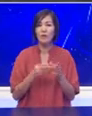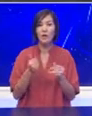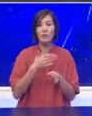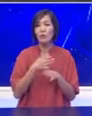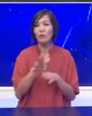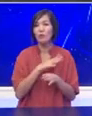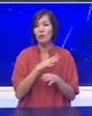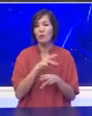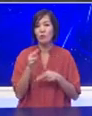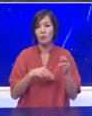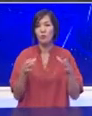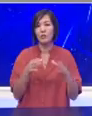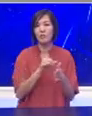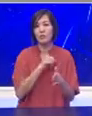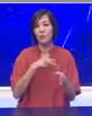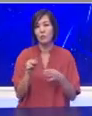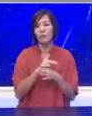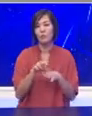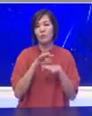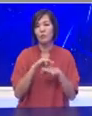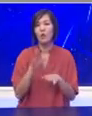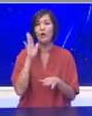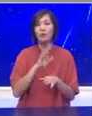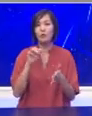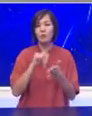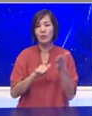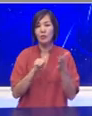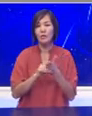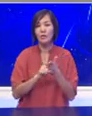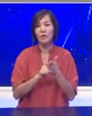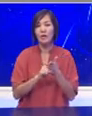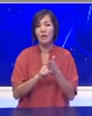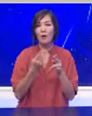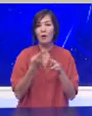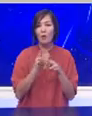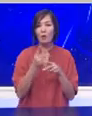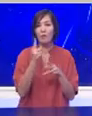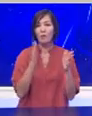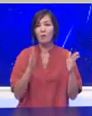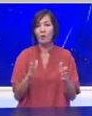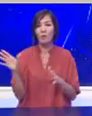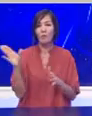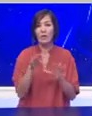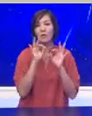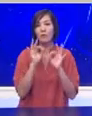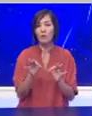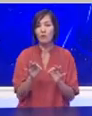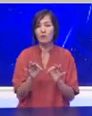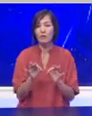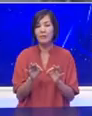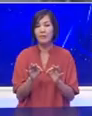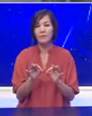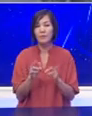барлығы мердігер есебінен жасалынып жатыр. Су салдарынан қабырғасы жарылған осы бөлігі ғана. Қалған аумақ бүтін, ызданған жерлері